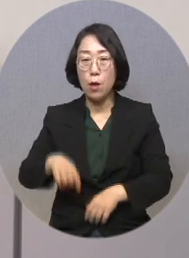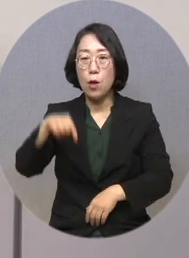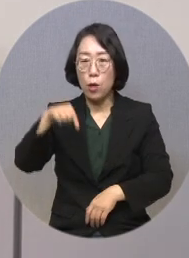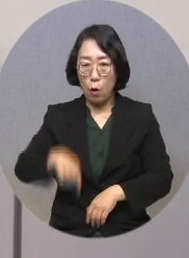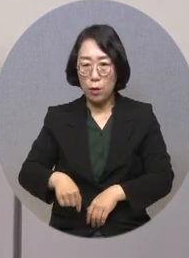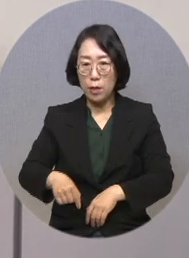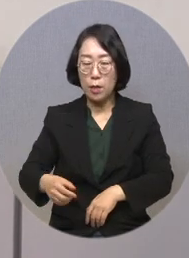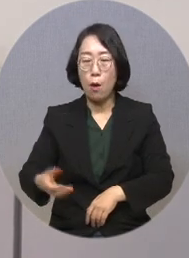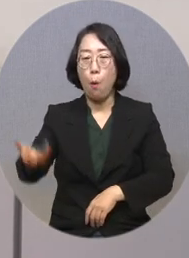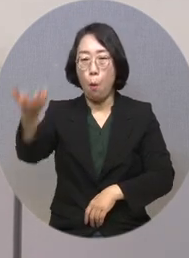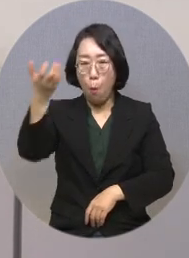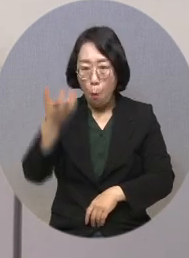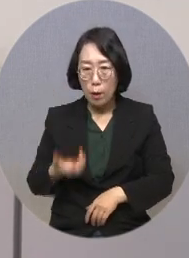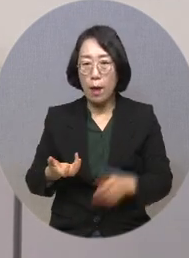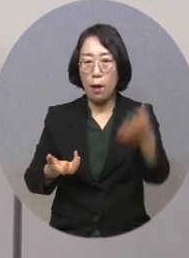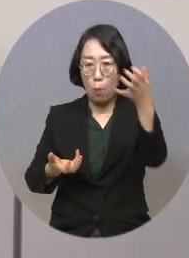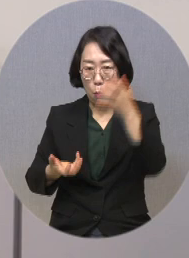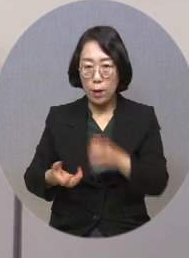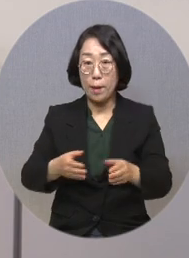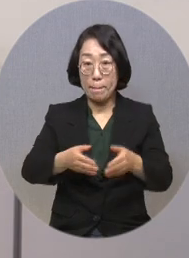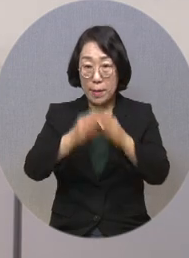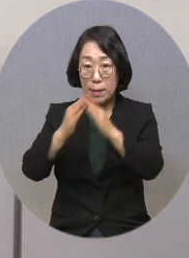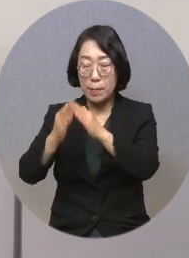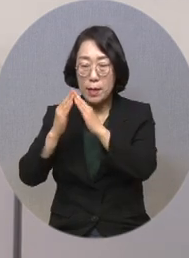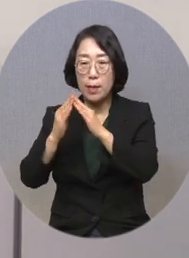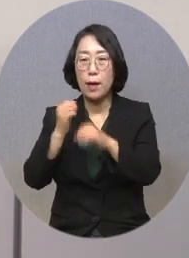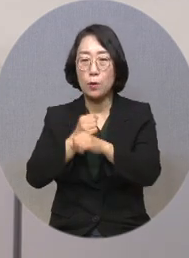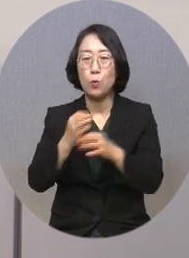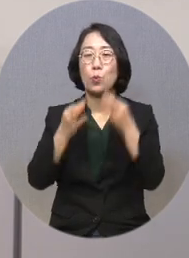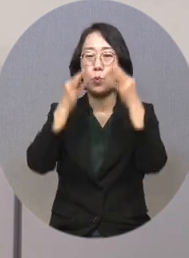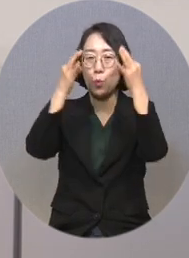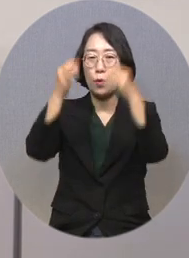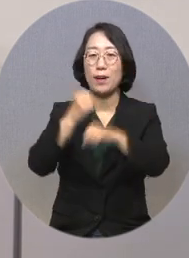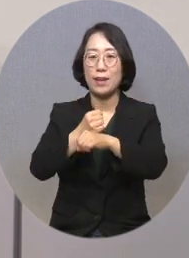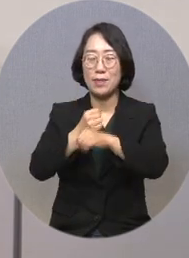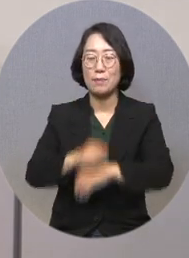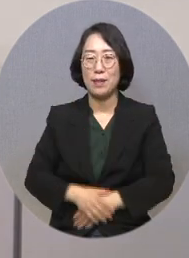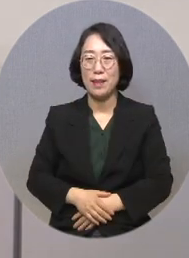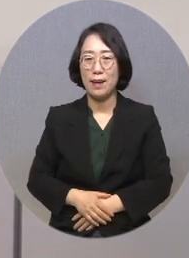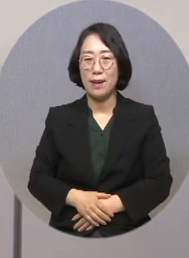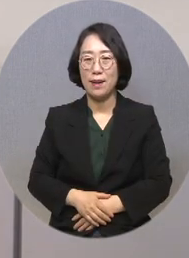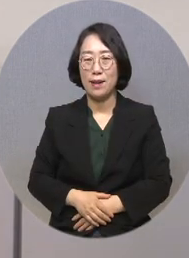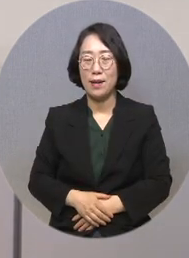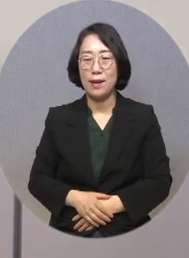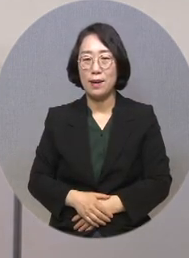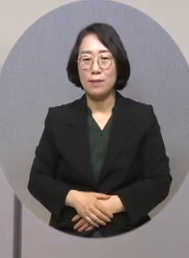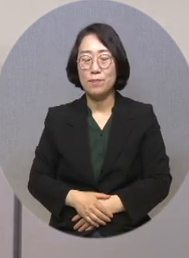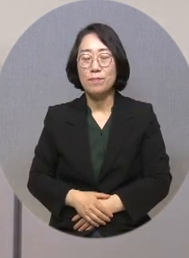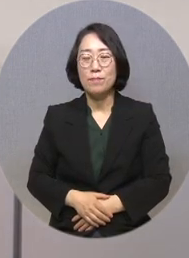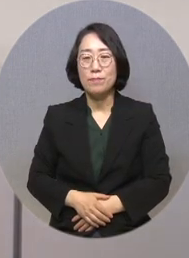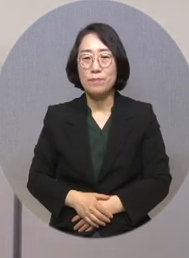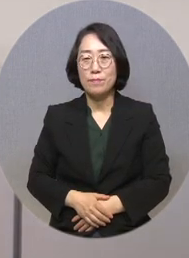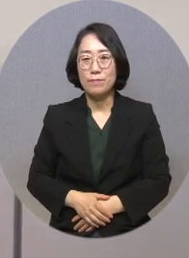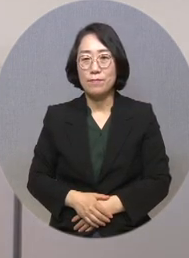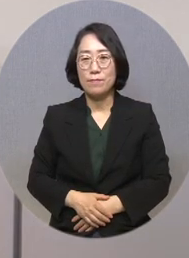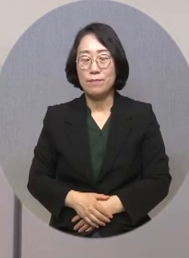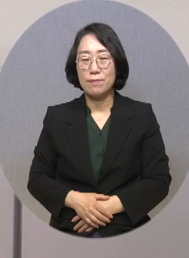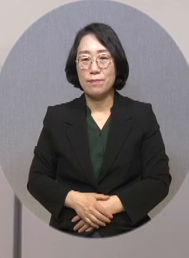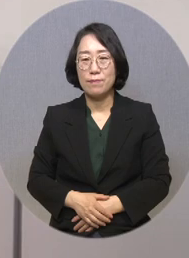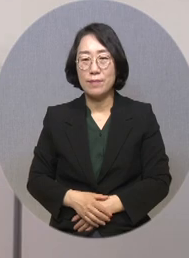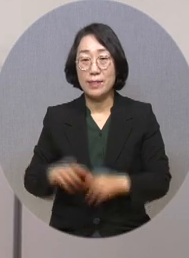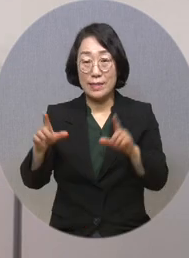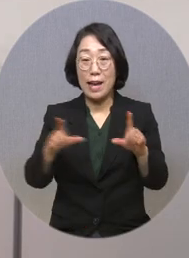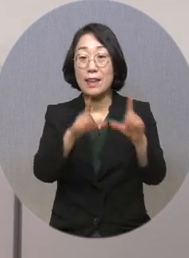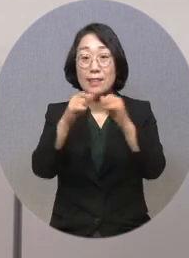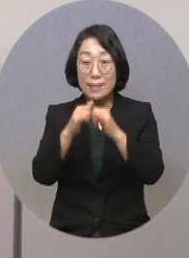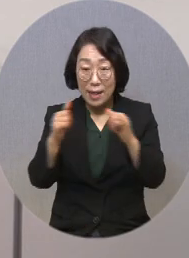유치하도록 적극 노력하겠습니다. 자치분권 2.0 시대를 맞아서 시민과